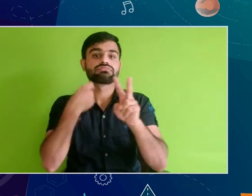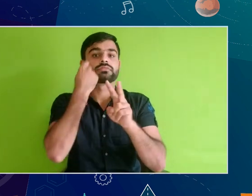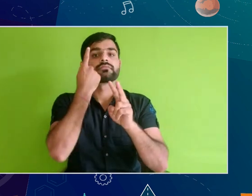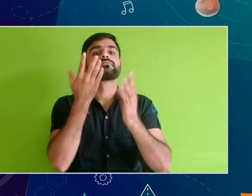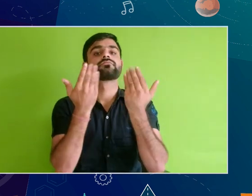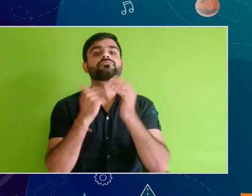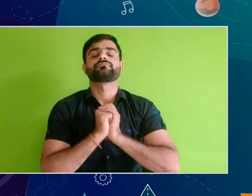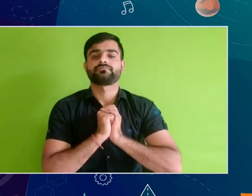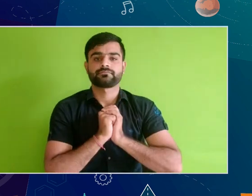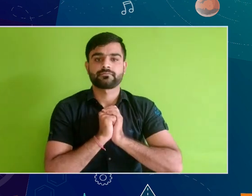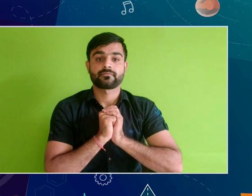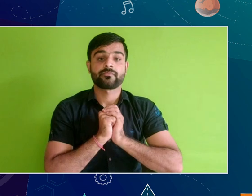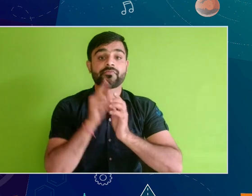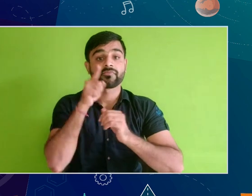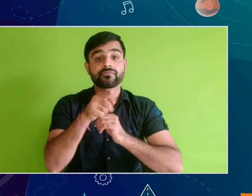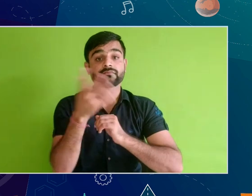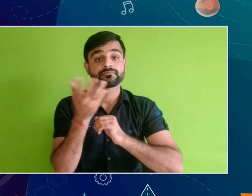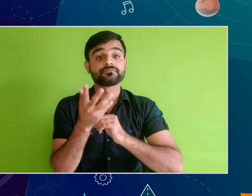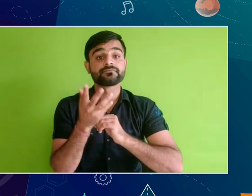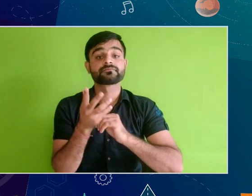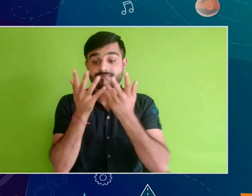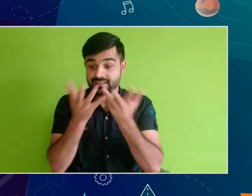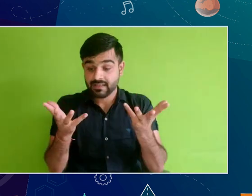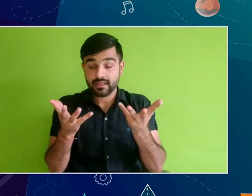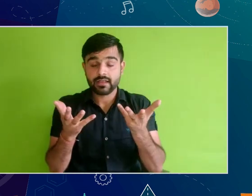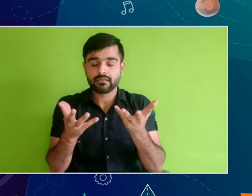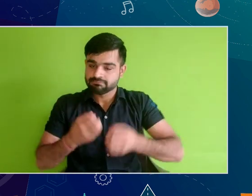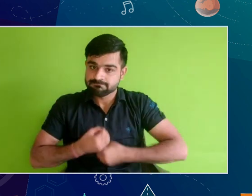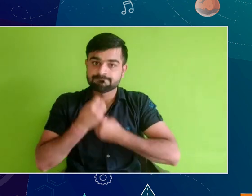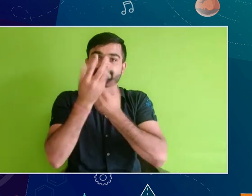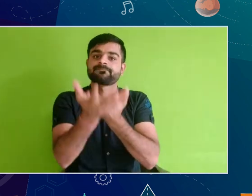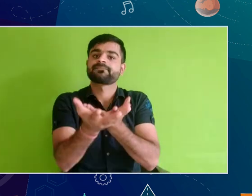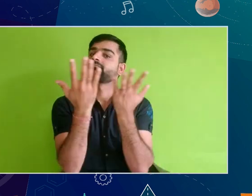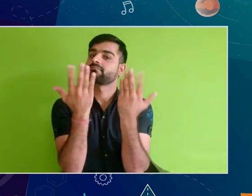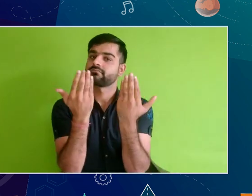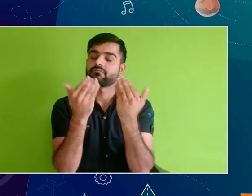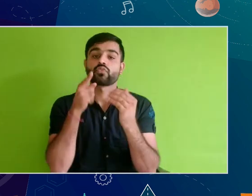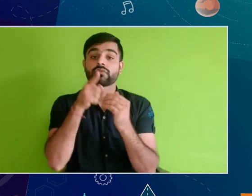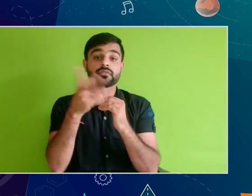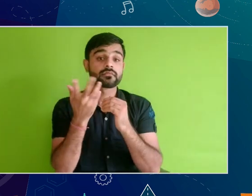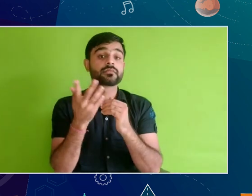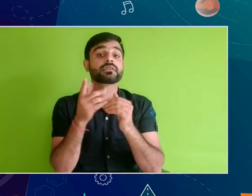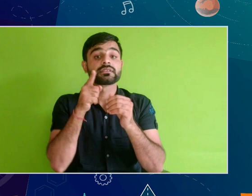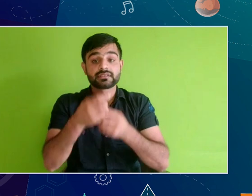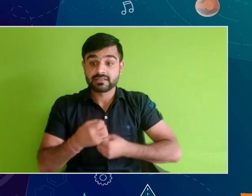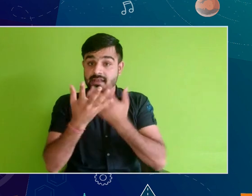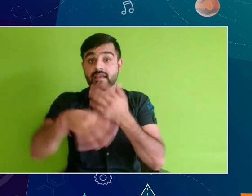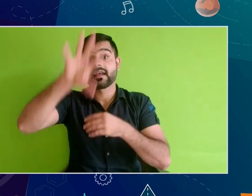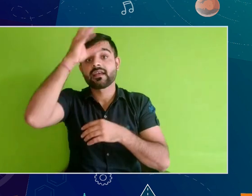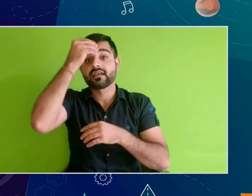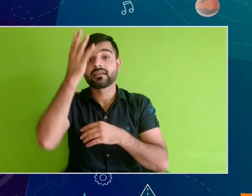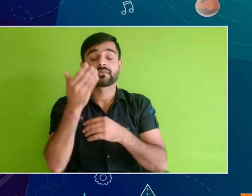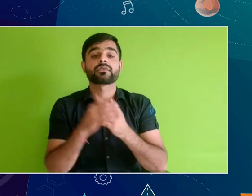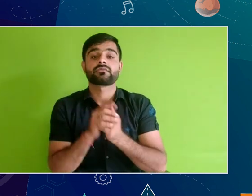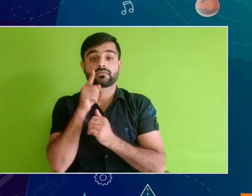तो उसके लिए हमें इन चीजों का एक्सपोजर उन्हें देना होगा ताकि वो इन चीजों को सीख सकें। हमें उन्हें